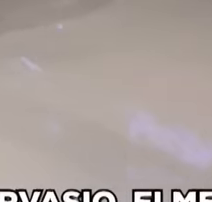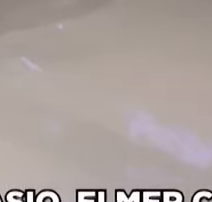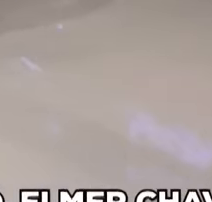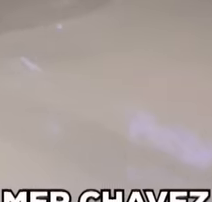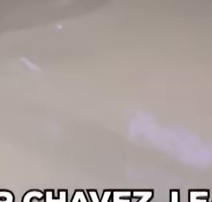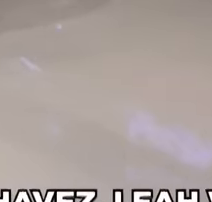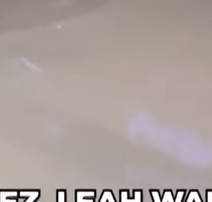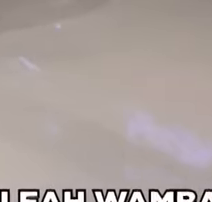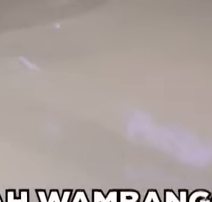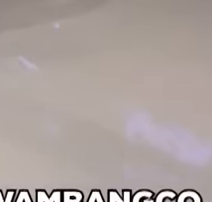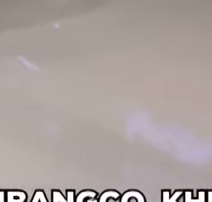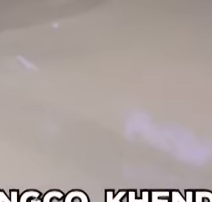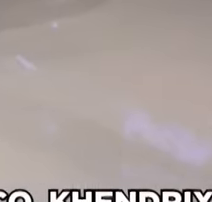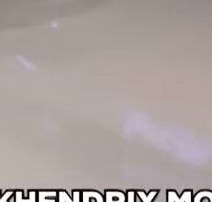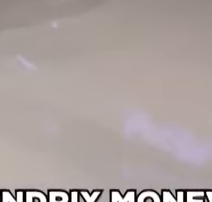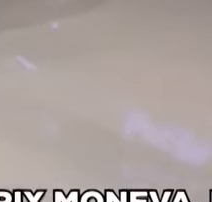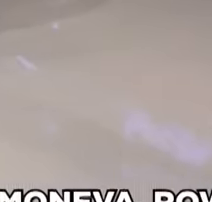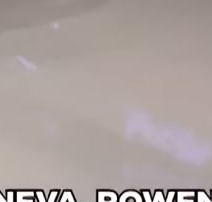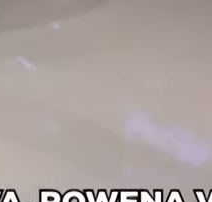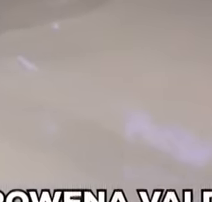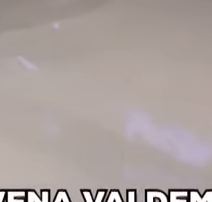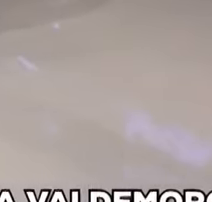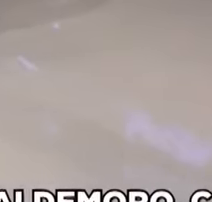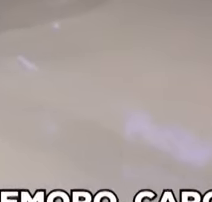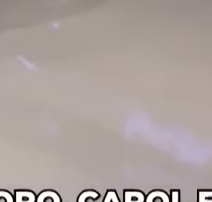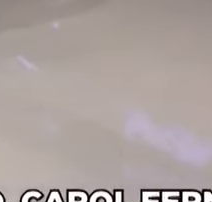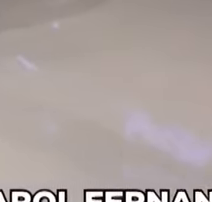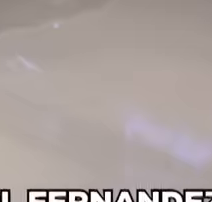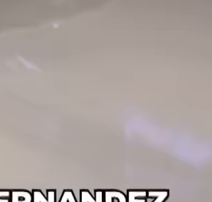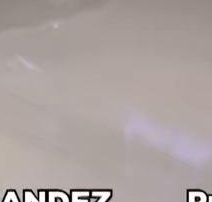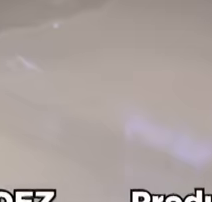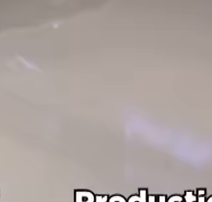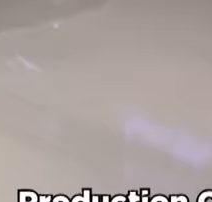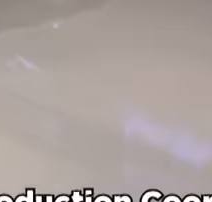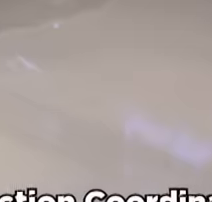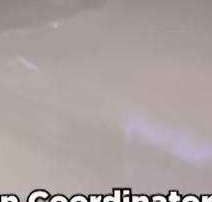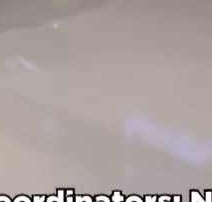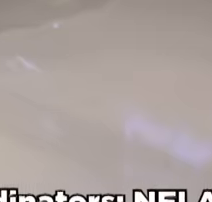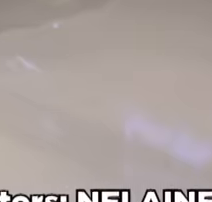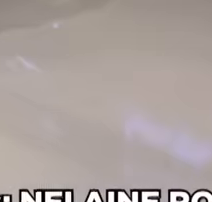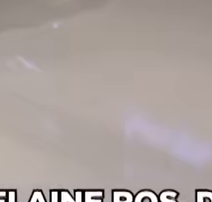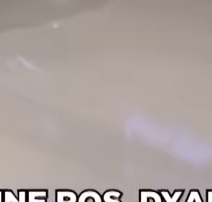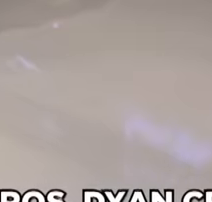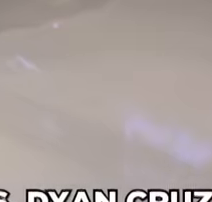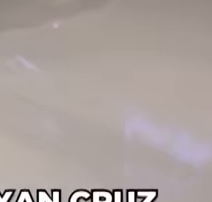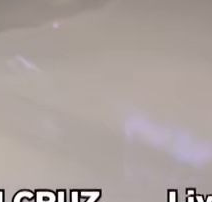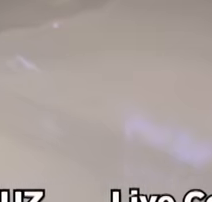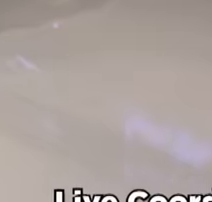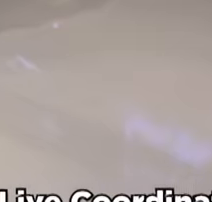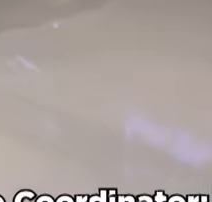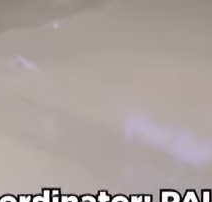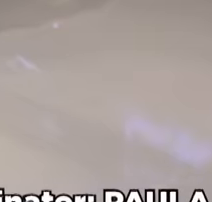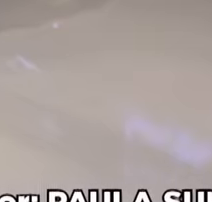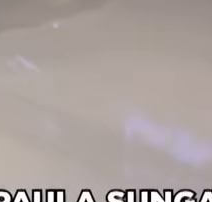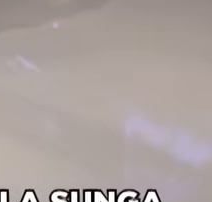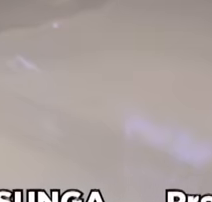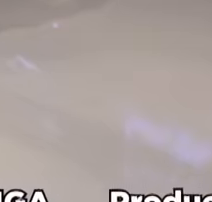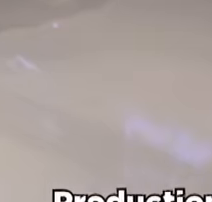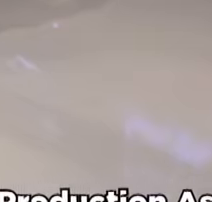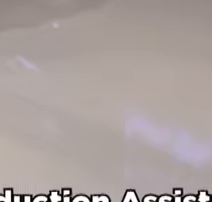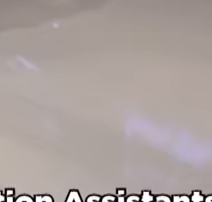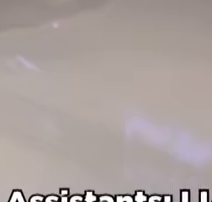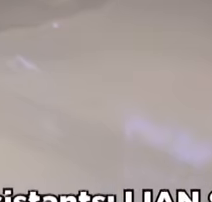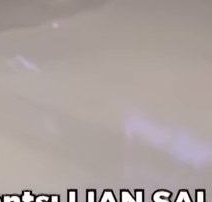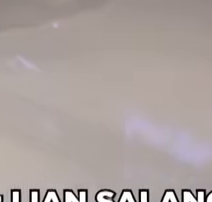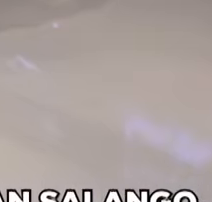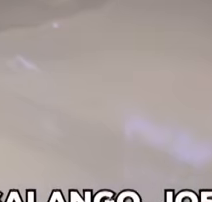Dahil? Ganun. Gusto ko, Pasko na kagad na gagawin. Kayo na nga lang lumabas tapos takutin. Hindi, Pasko na lang. Pasko,